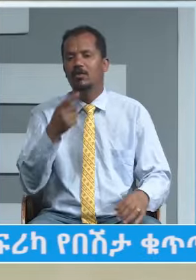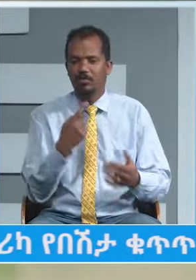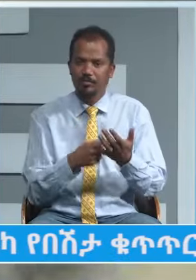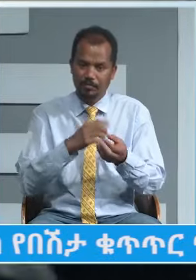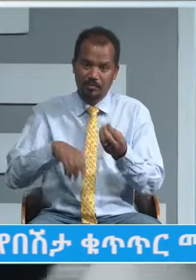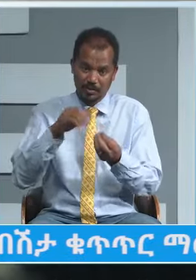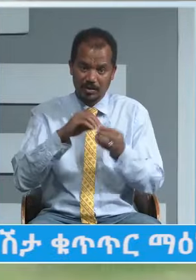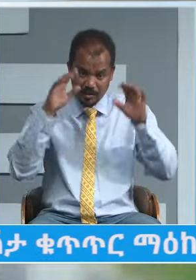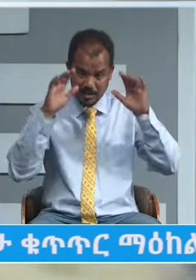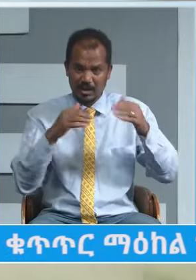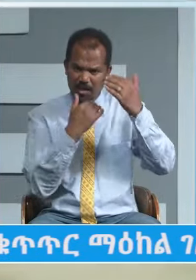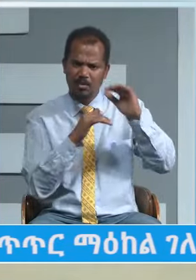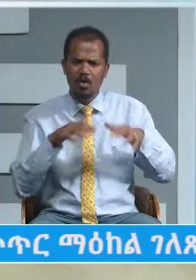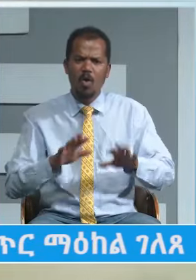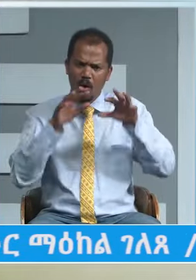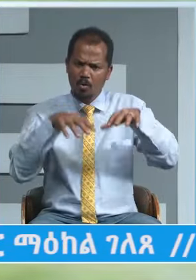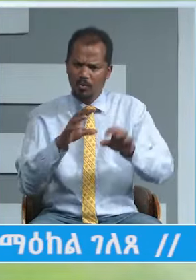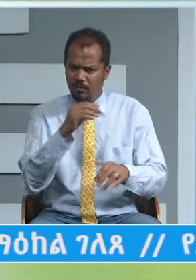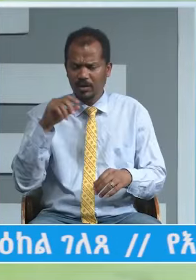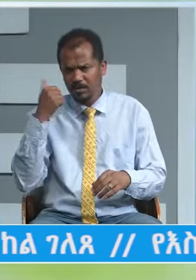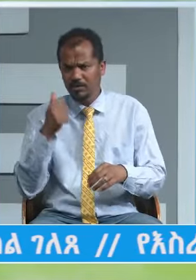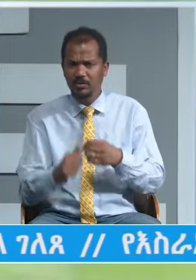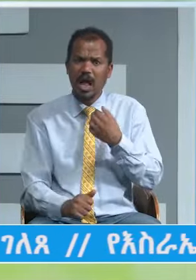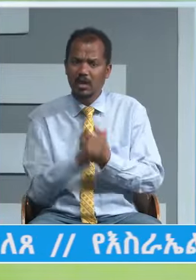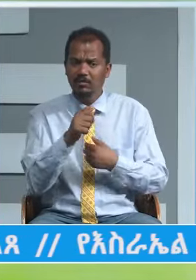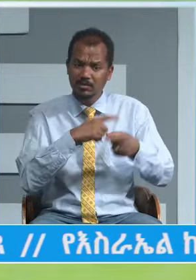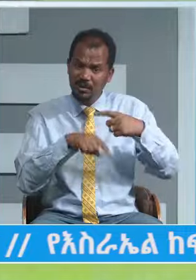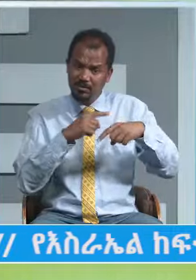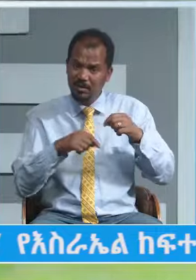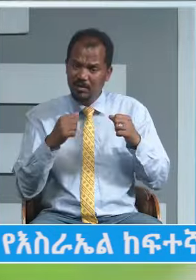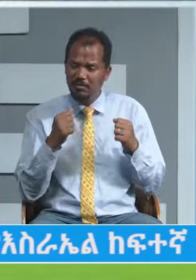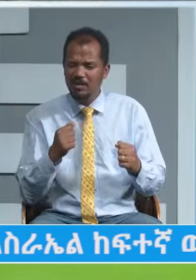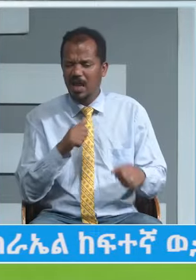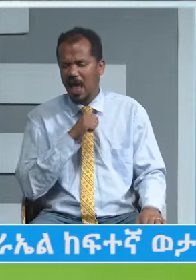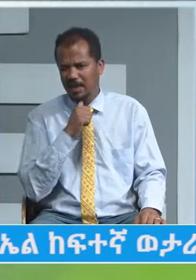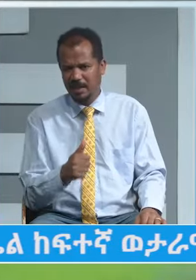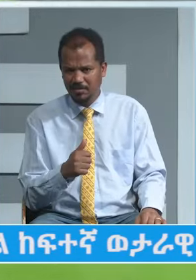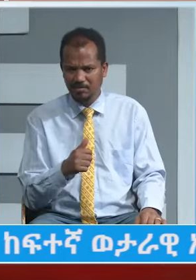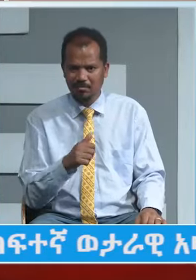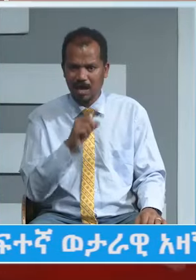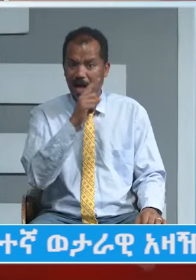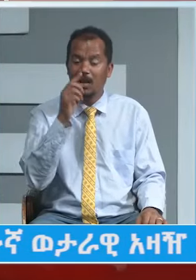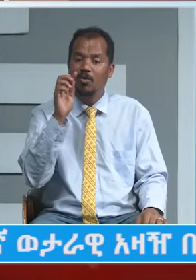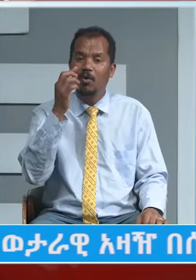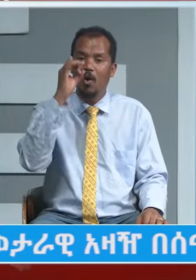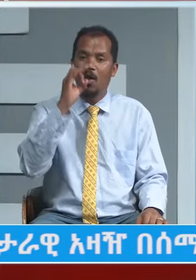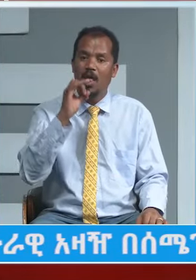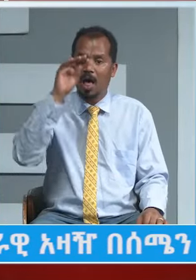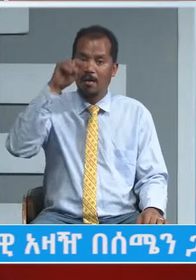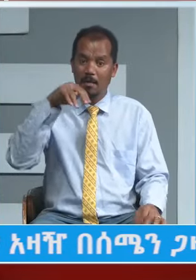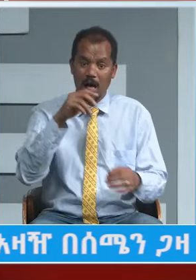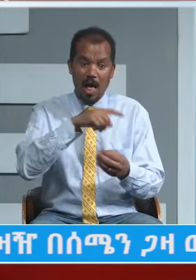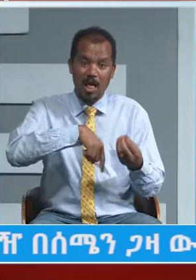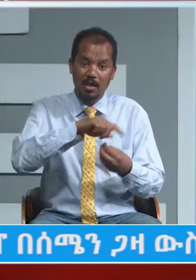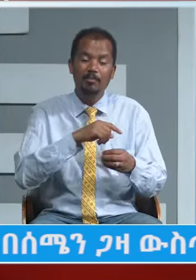تان اقروال كزي بتج اماريم يزنا مدانو غورفنا ليلوش مسلا درقوشن لياس كتل يميش لاي دلن بلوال باندان دكول لما بومي